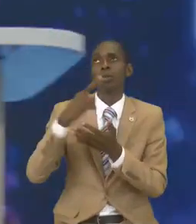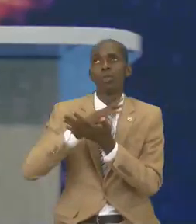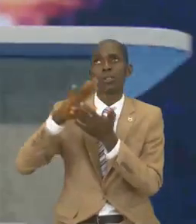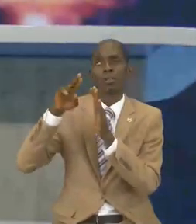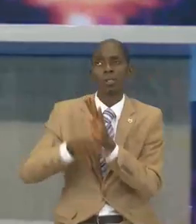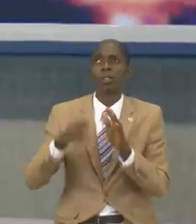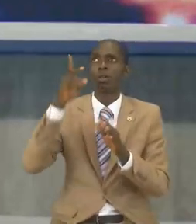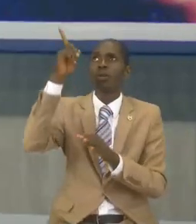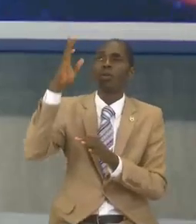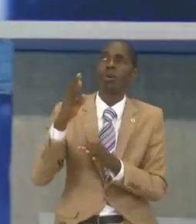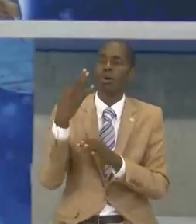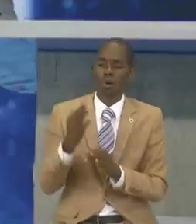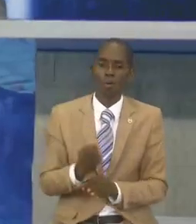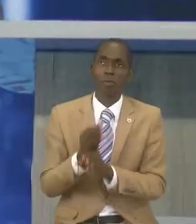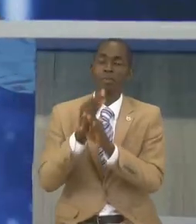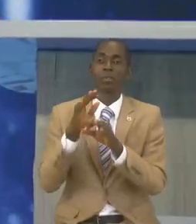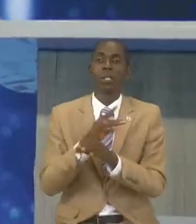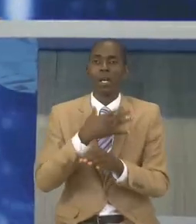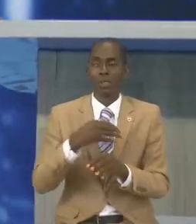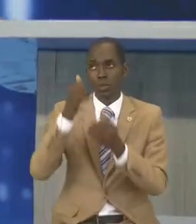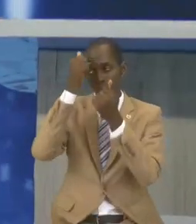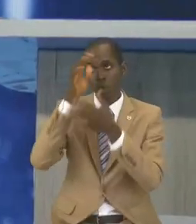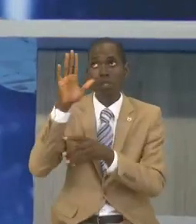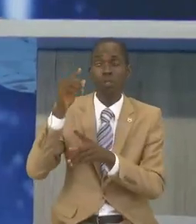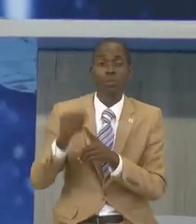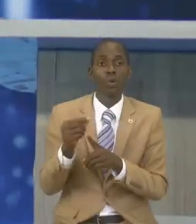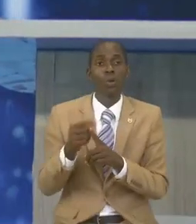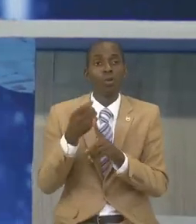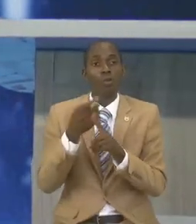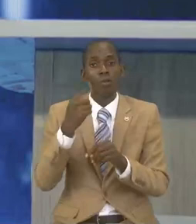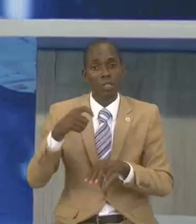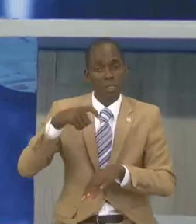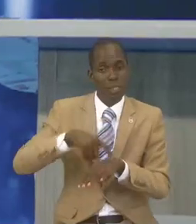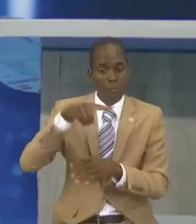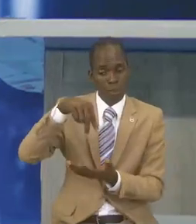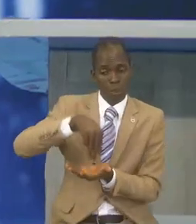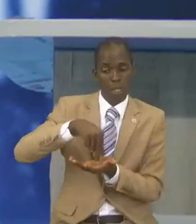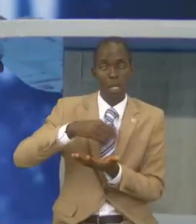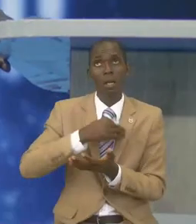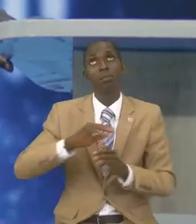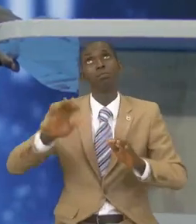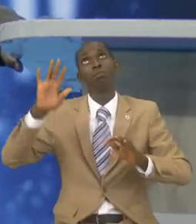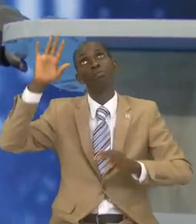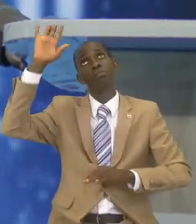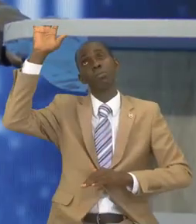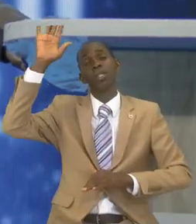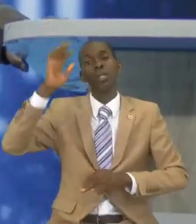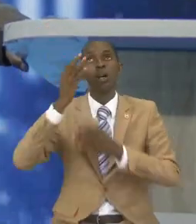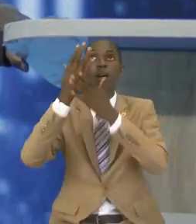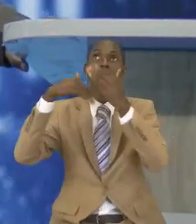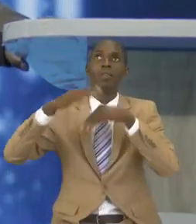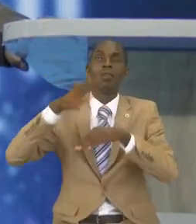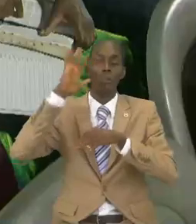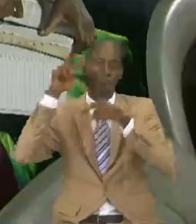le Dieu de fidélité, le Dieu qui accomplit sa parole. Dès que tu vas te lever, en levant ta main, le